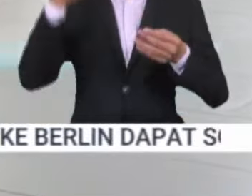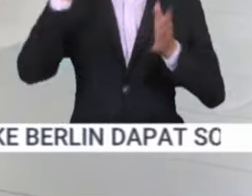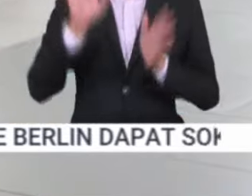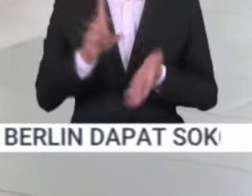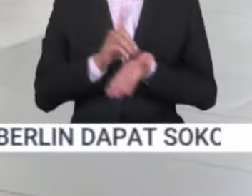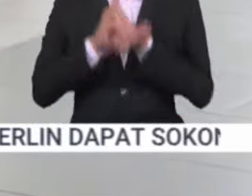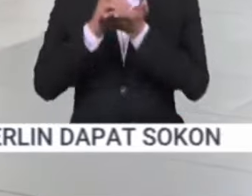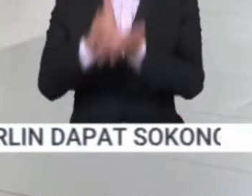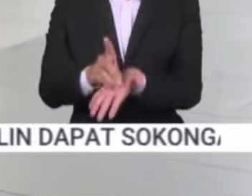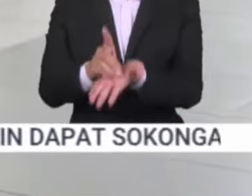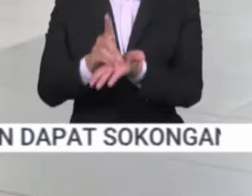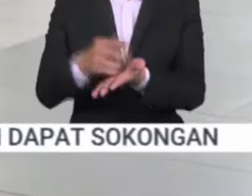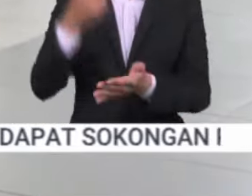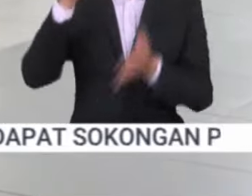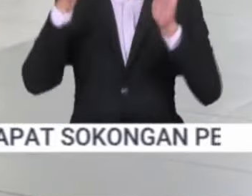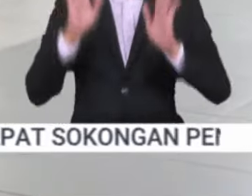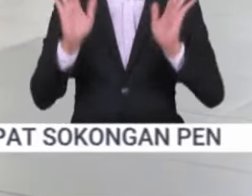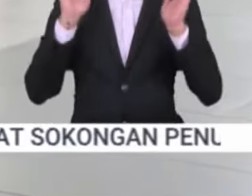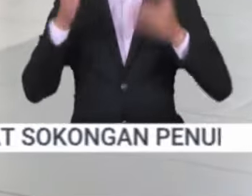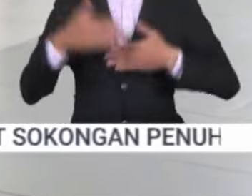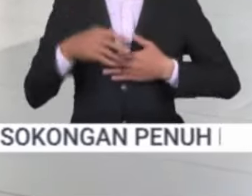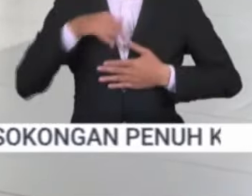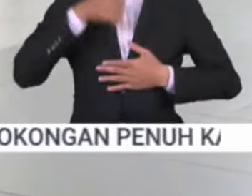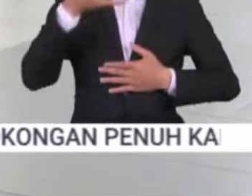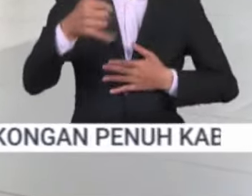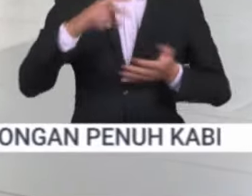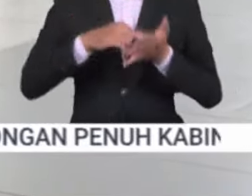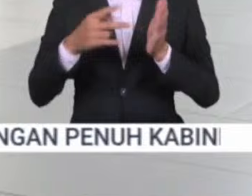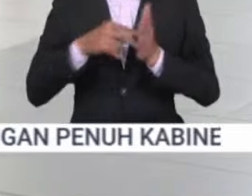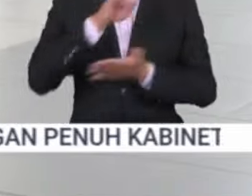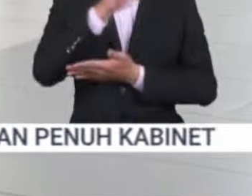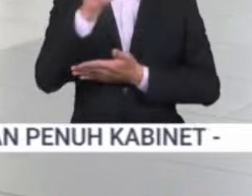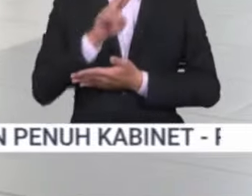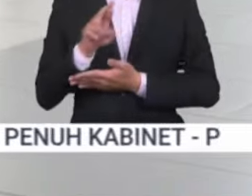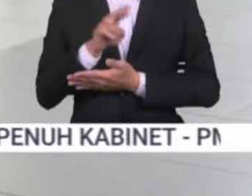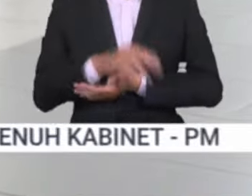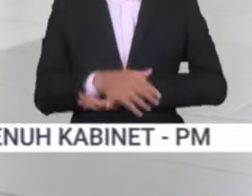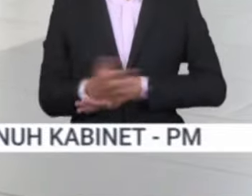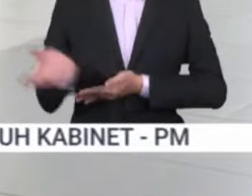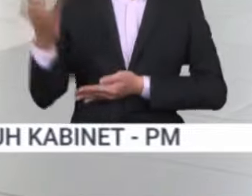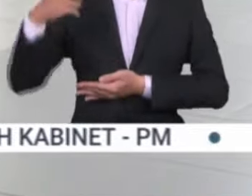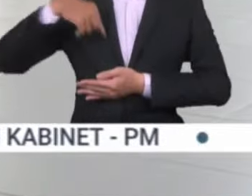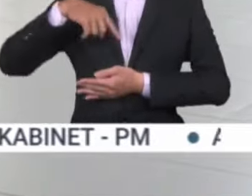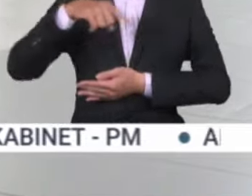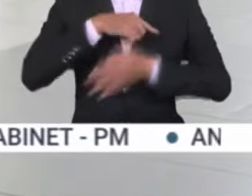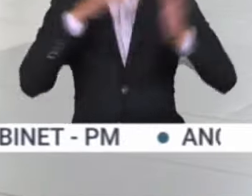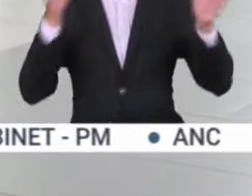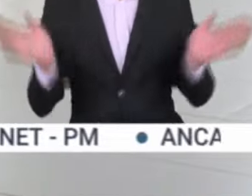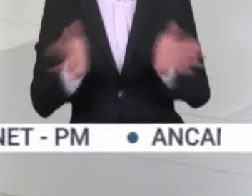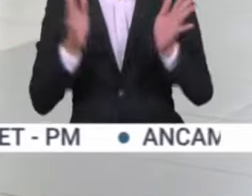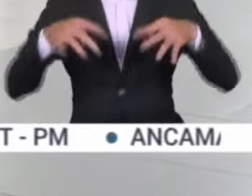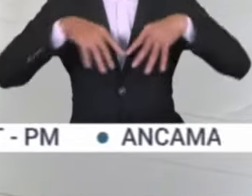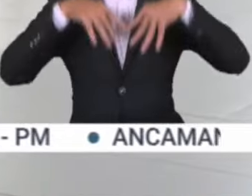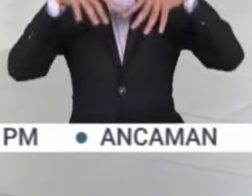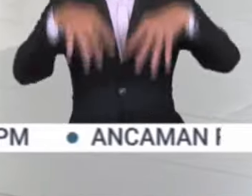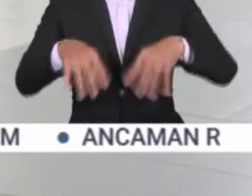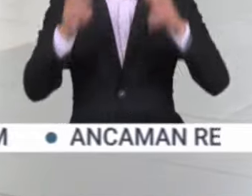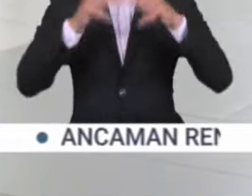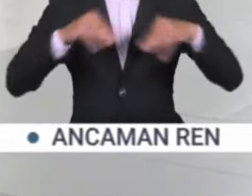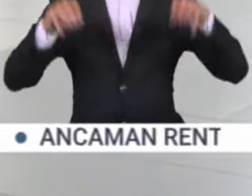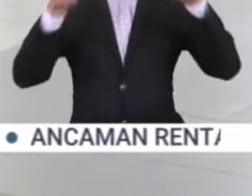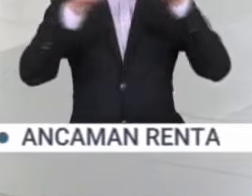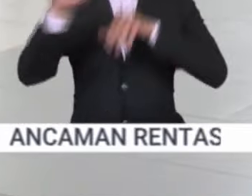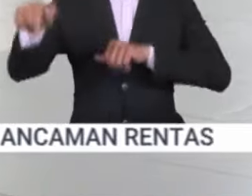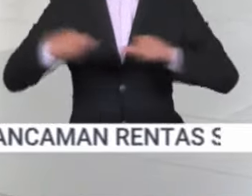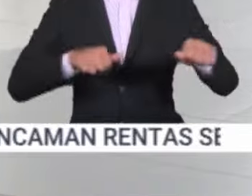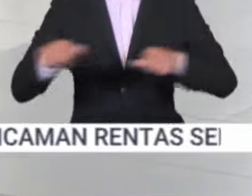dermawan. Bagi para jemaah pula umpama rezeki yang dinanti. Marilah sama-sama kita mengimarahkan masjid, apapun aktiviti yang